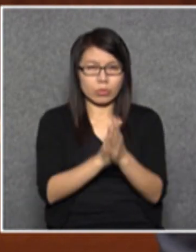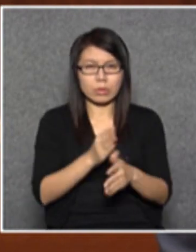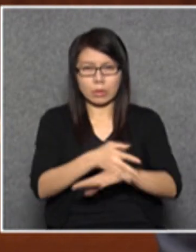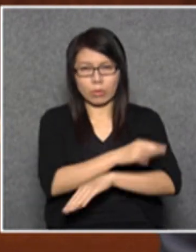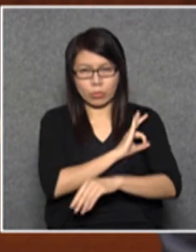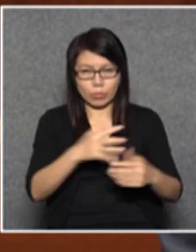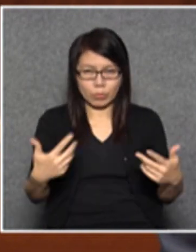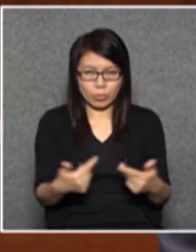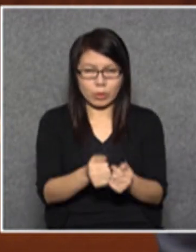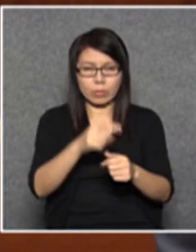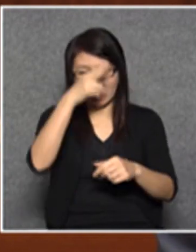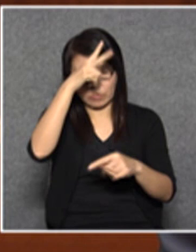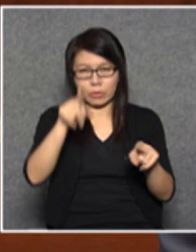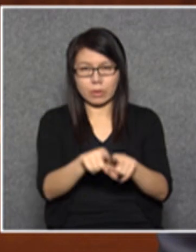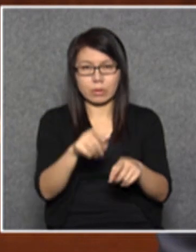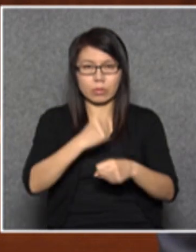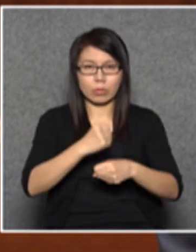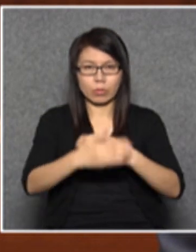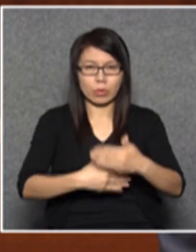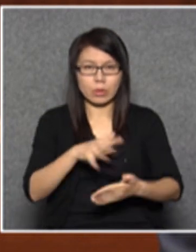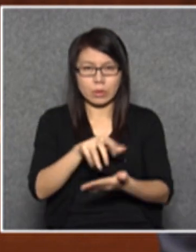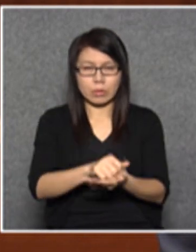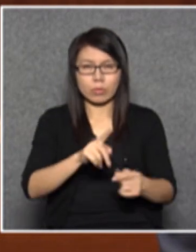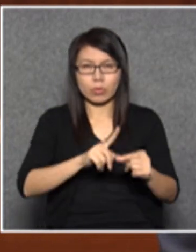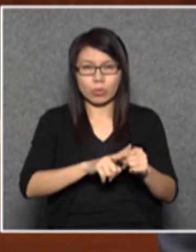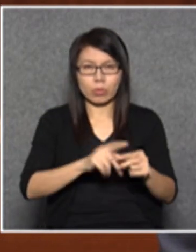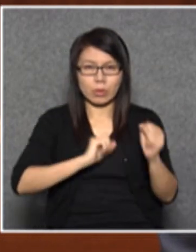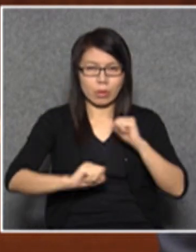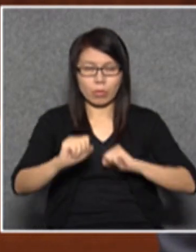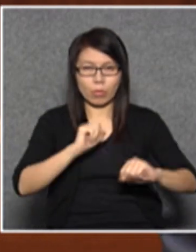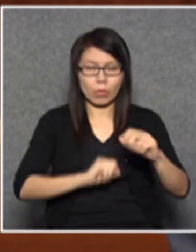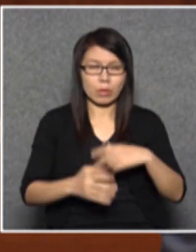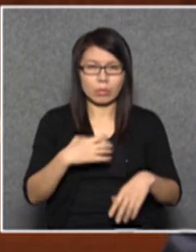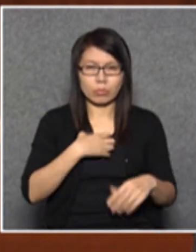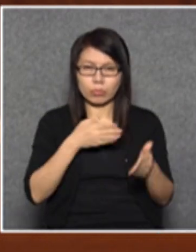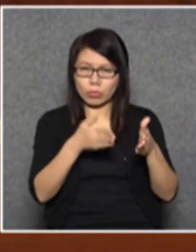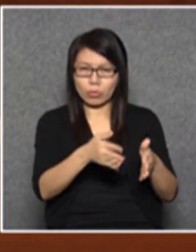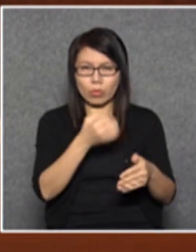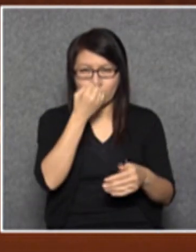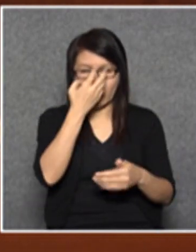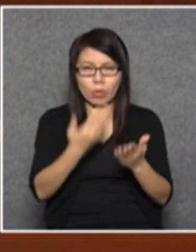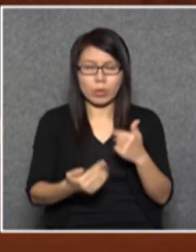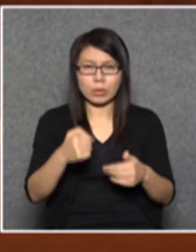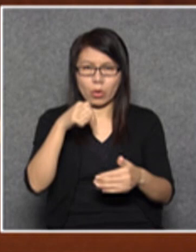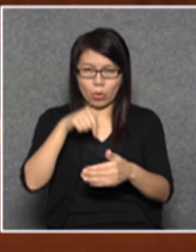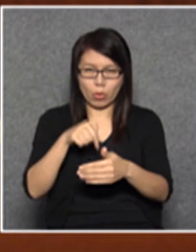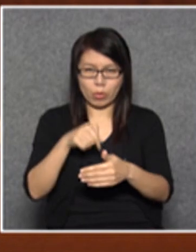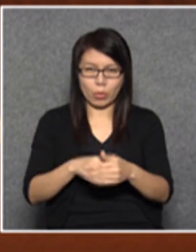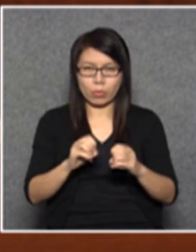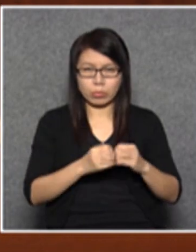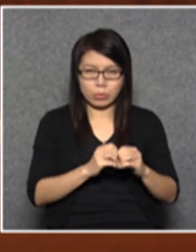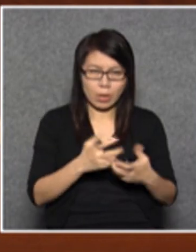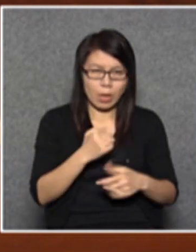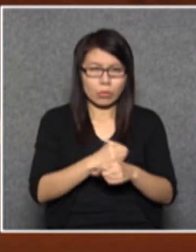區政府一齊做。佔中依類咁樣嘅行為咧，對香港唔單止我哋自己內部嘅工作同埋生